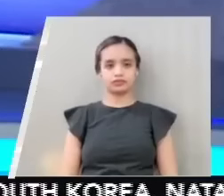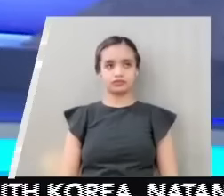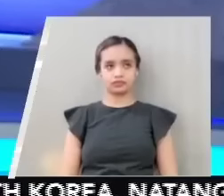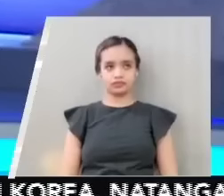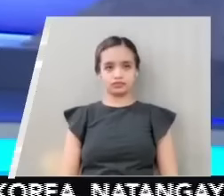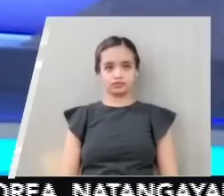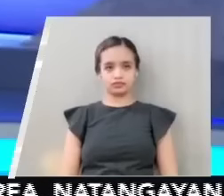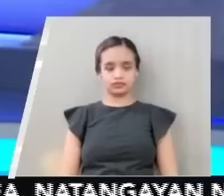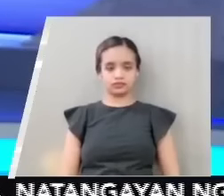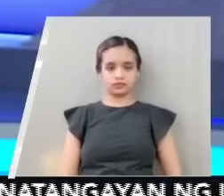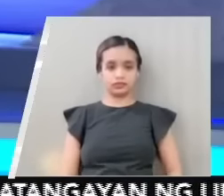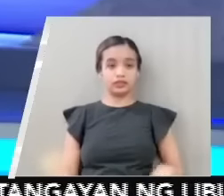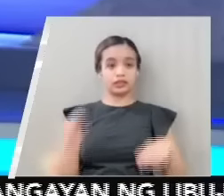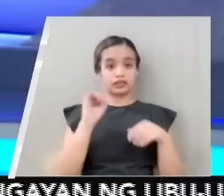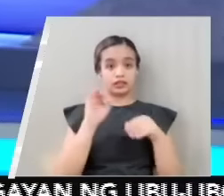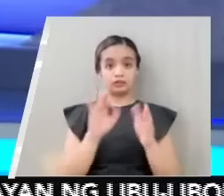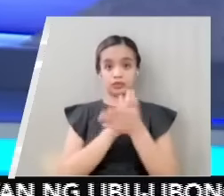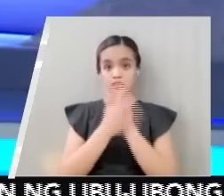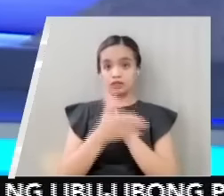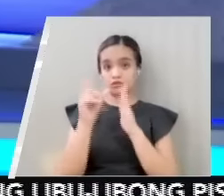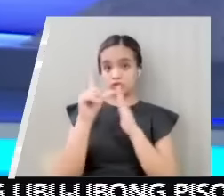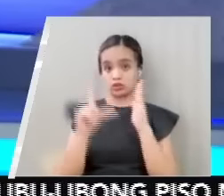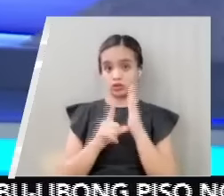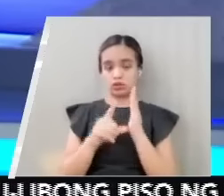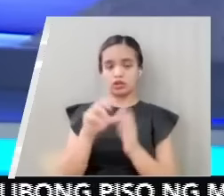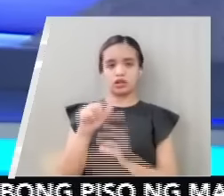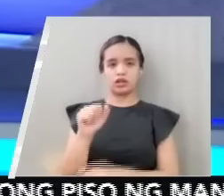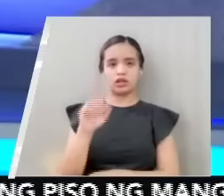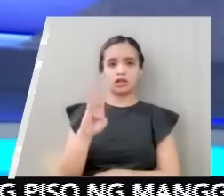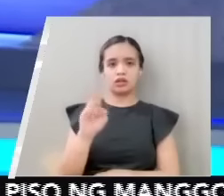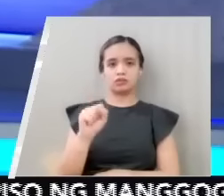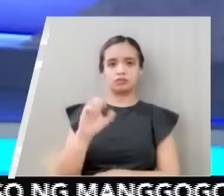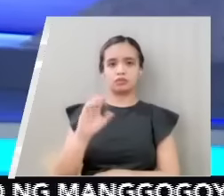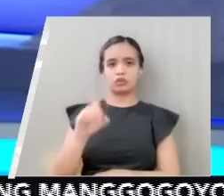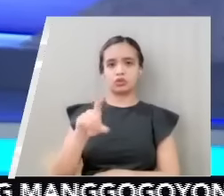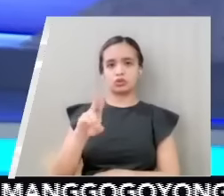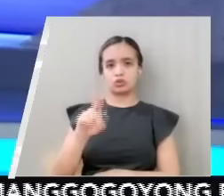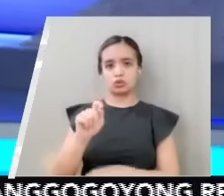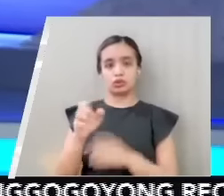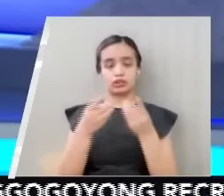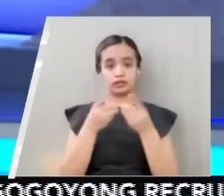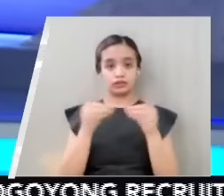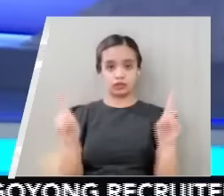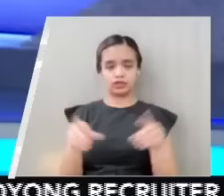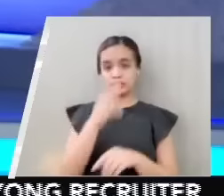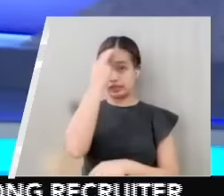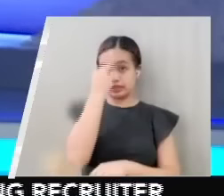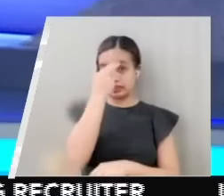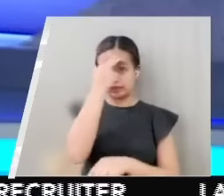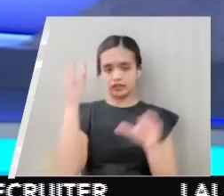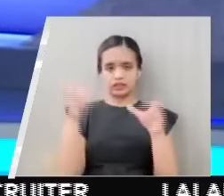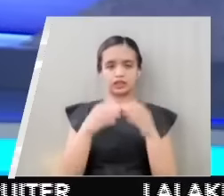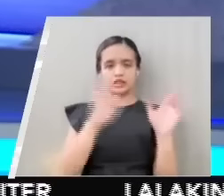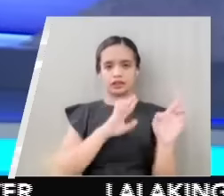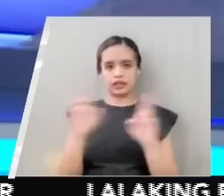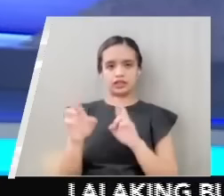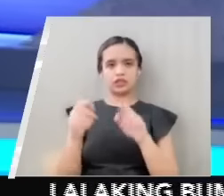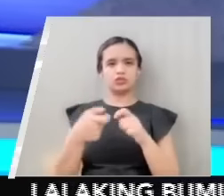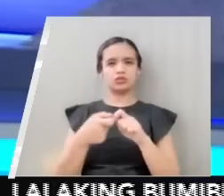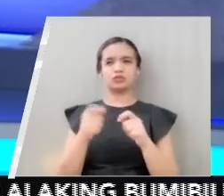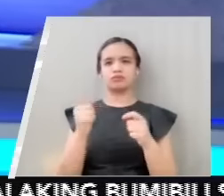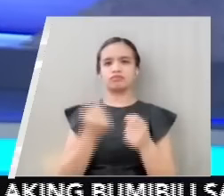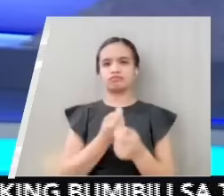Sakaling may sa batas ang panukalang absolute divorce, handa raw ang isang Catholic group na ipabasura ito sa pamamagitan ng People's